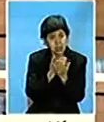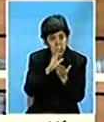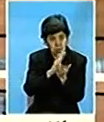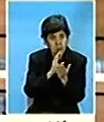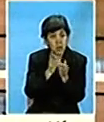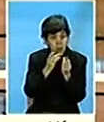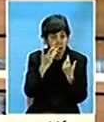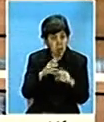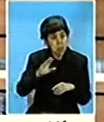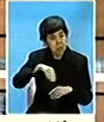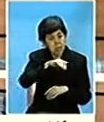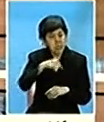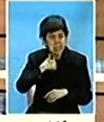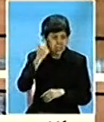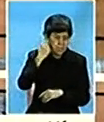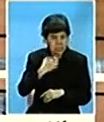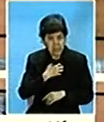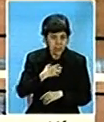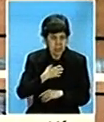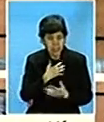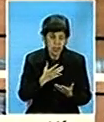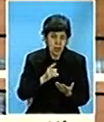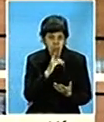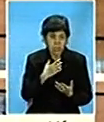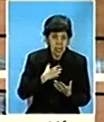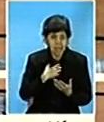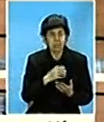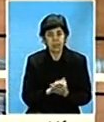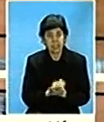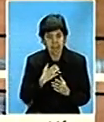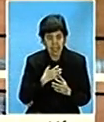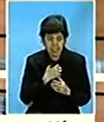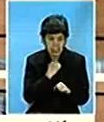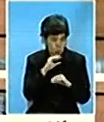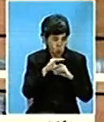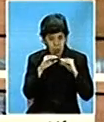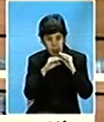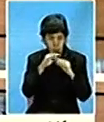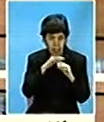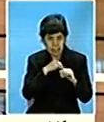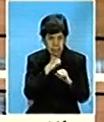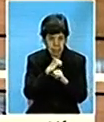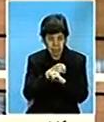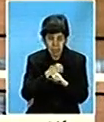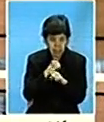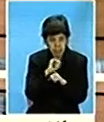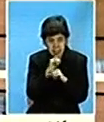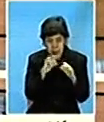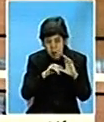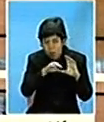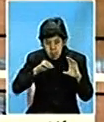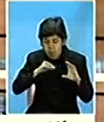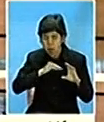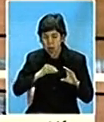เลขนี่หลายคนก็คันปากคันมือนะฮะยุบยับเตรียมที่จะเข้ามาทำไม่ดีไม่ร้ายกับงบประมาณแผ่นดินตร